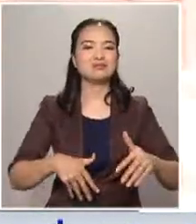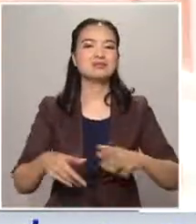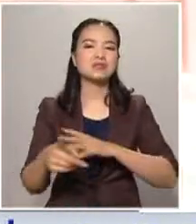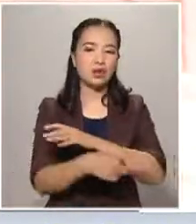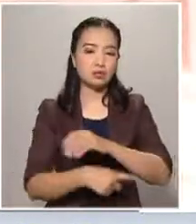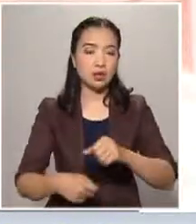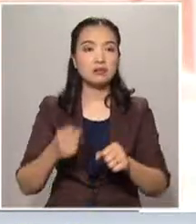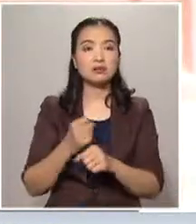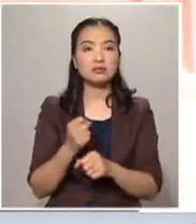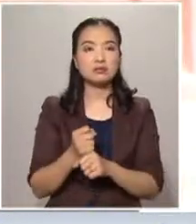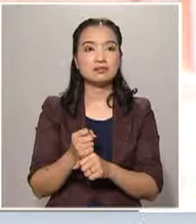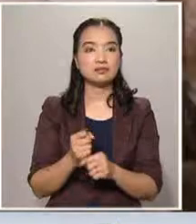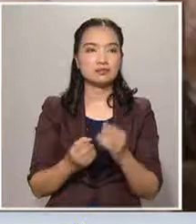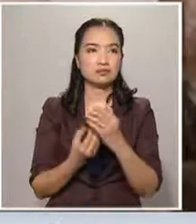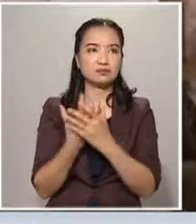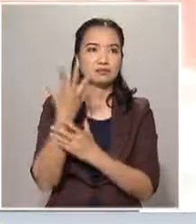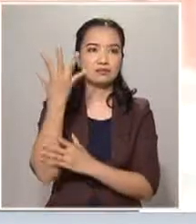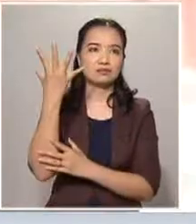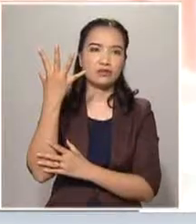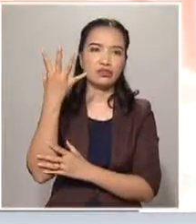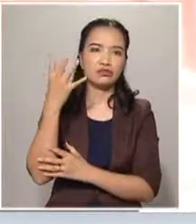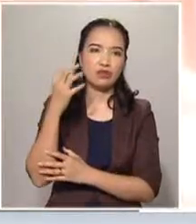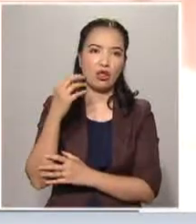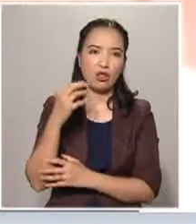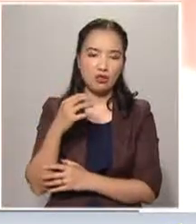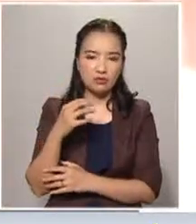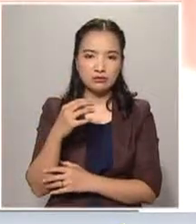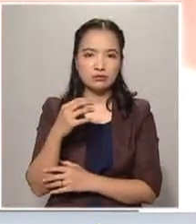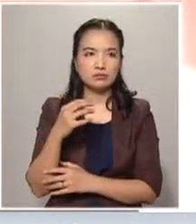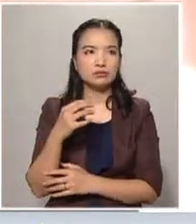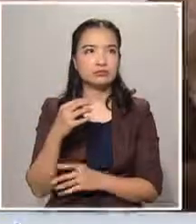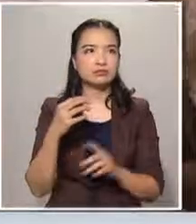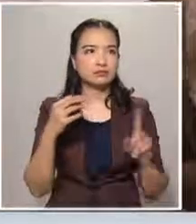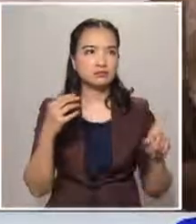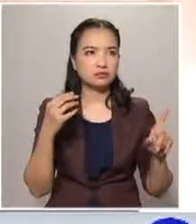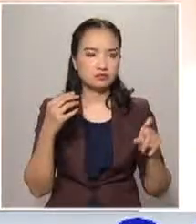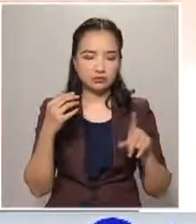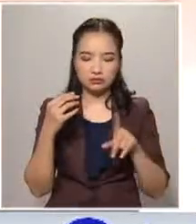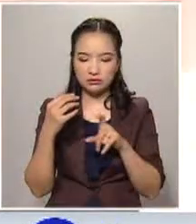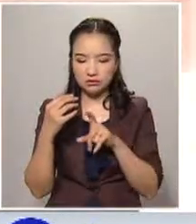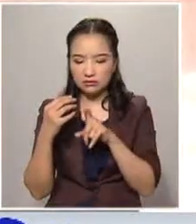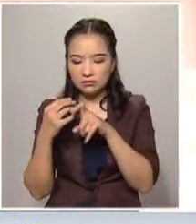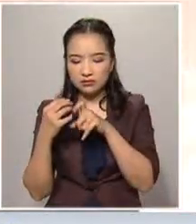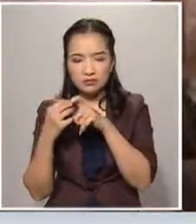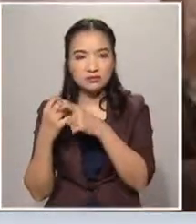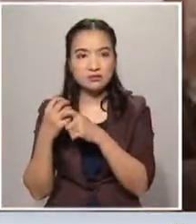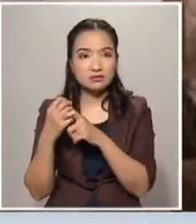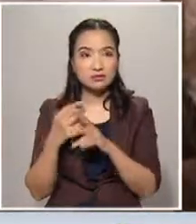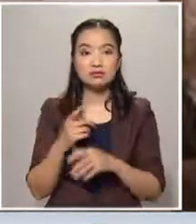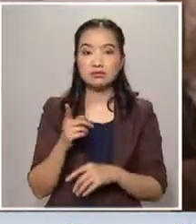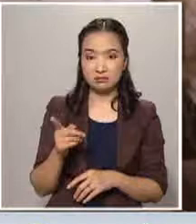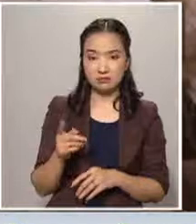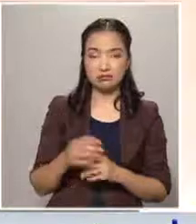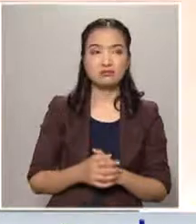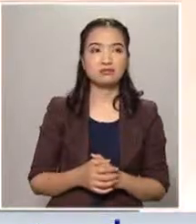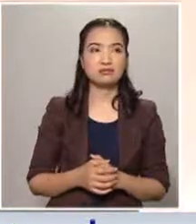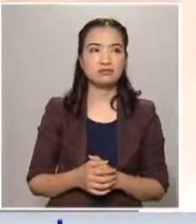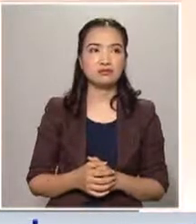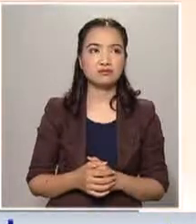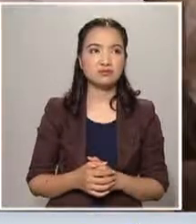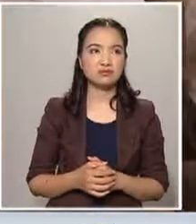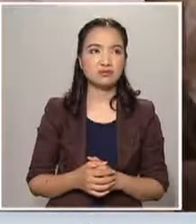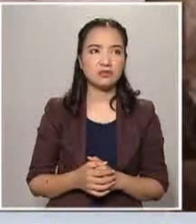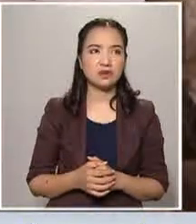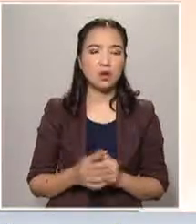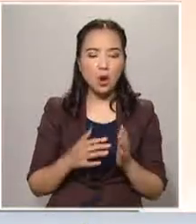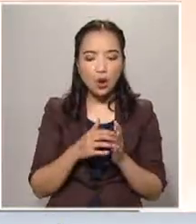้ ไปทำให้ต้นข้าวเป็นต้นอ่อนหมดแล้วไปให้หนอนเพี้ยเป็นงัวแก่คุณกุมภูนี่ชอบกินไหมไอ้ของอ่อนๆไทยยุคป่านนี้แล้ว